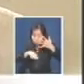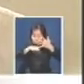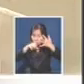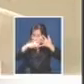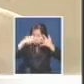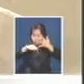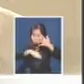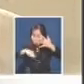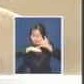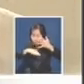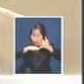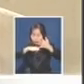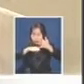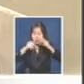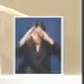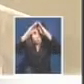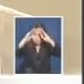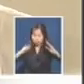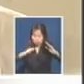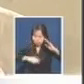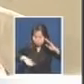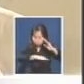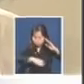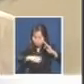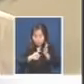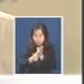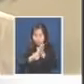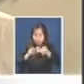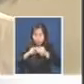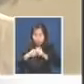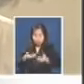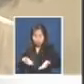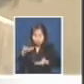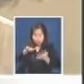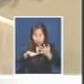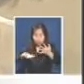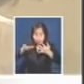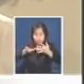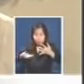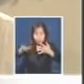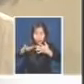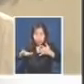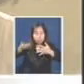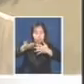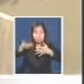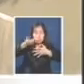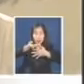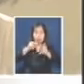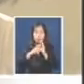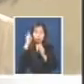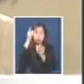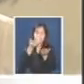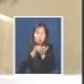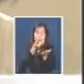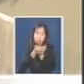ก็คือฐานล่างของพีระมิดมากที่สุดเนี่ยให้มีรายได้ขึ้นมาระดับหนึ่งก็จะทำให้เกิดการกระตุ้นการใช้จ่ายใช้ส